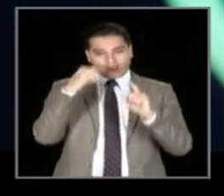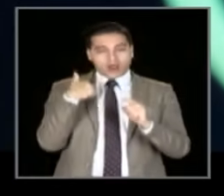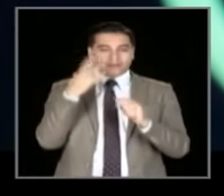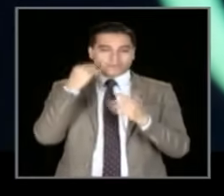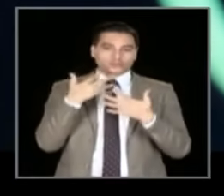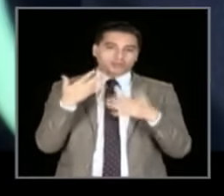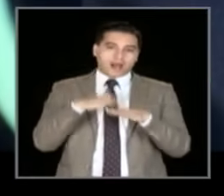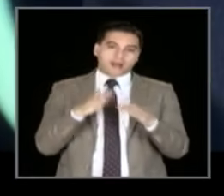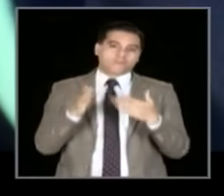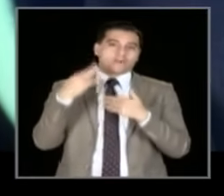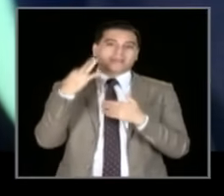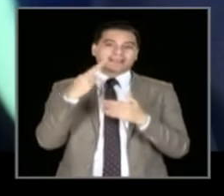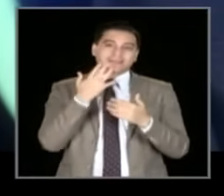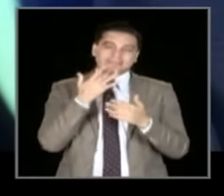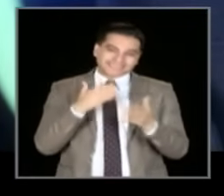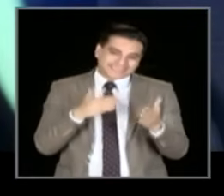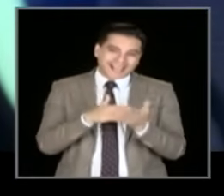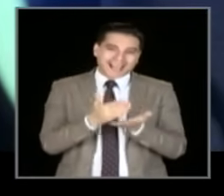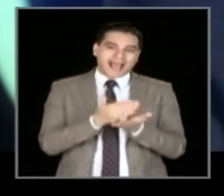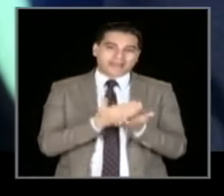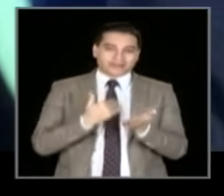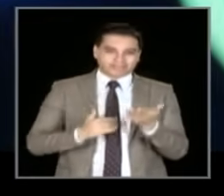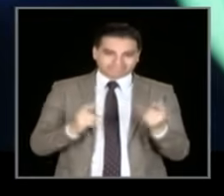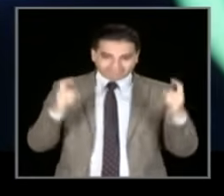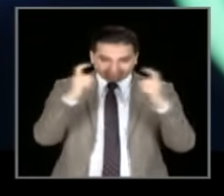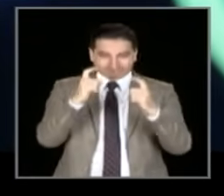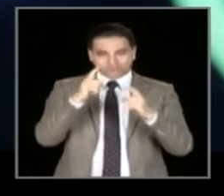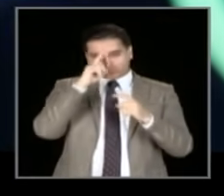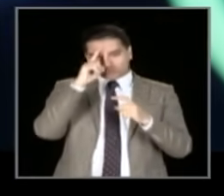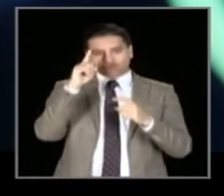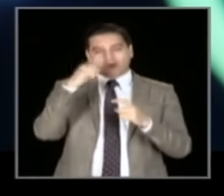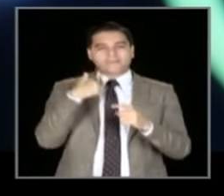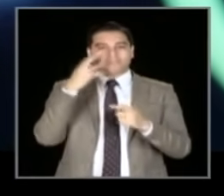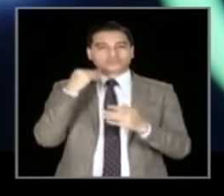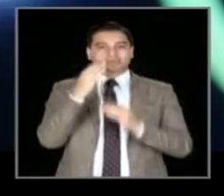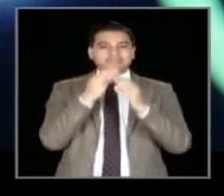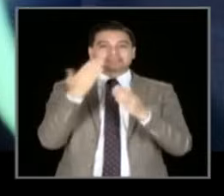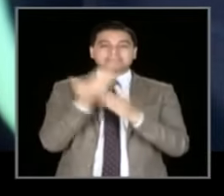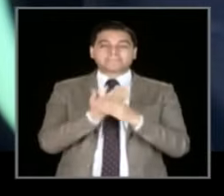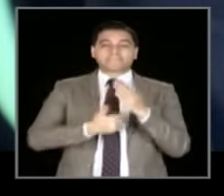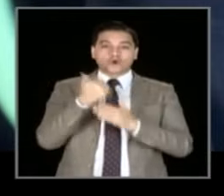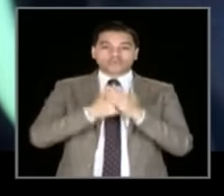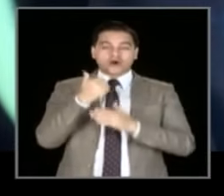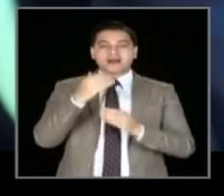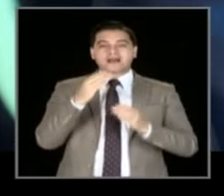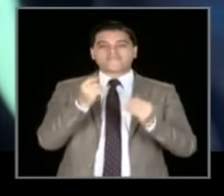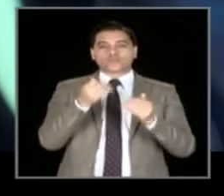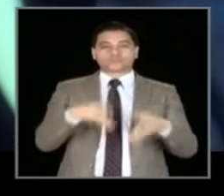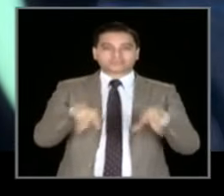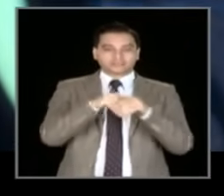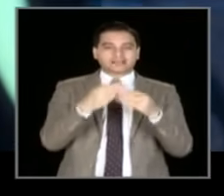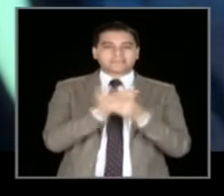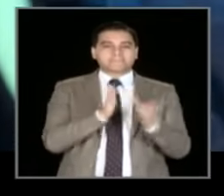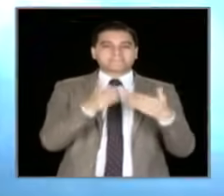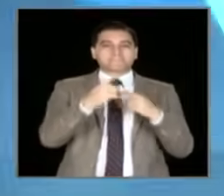بوصولنا المربع الذهبي، ومبسوط أكتر بأن كل إجابة صحيحة بنجاوبها بتحول لفلوس في خزنة البنك الأهلي المصري عشان تساهم في تنمية